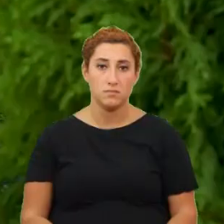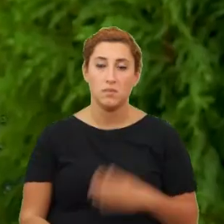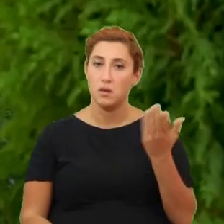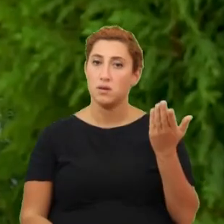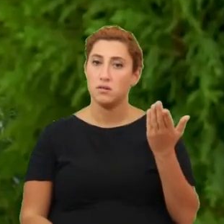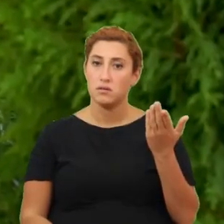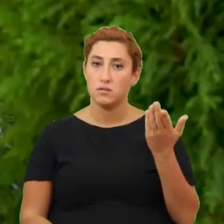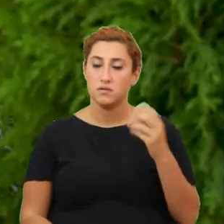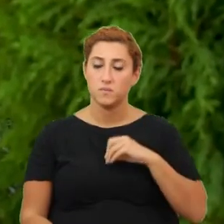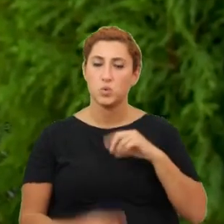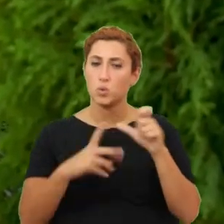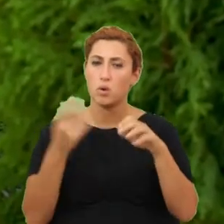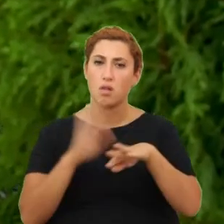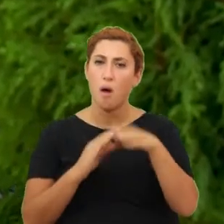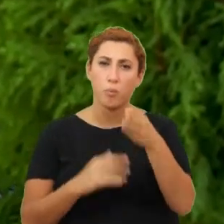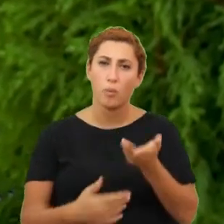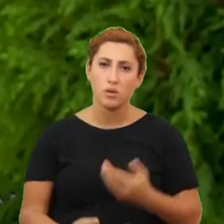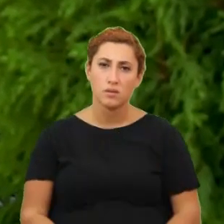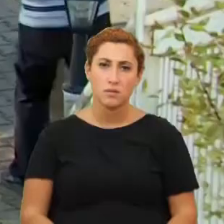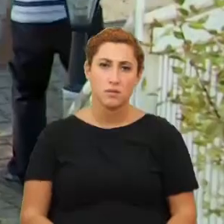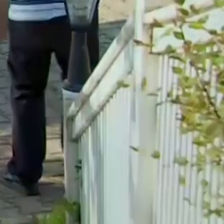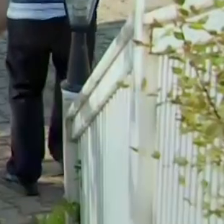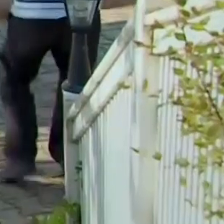Aa, Şükrü ne yapıyor öyle?